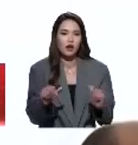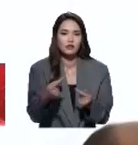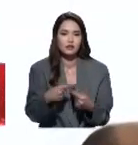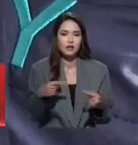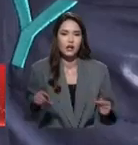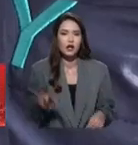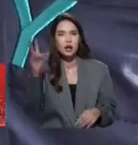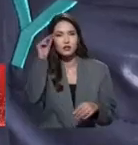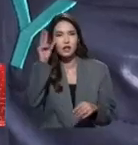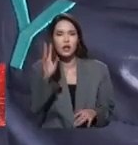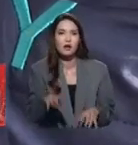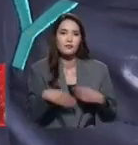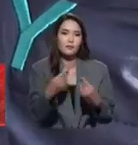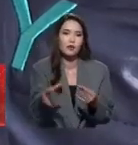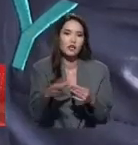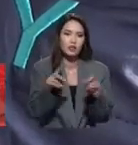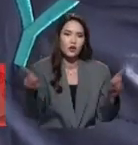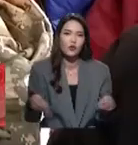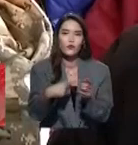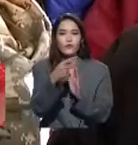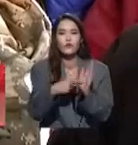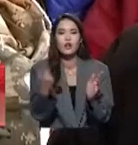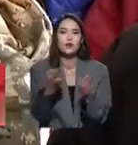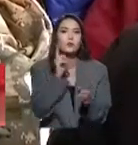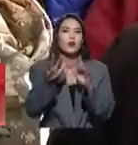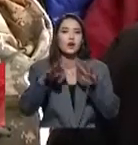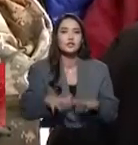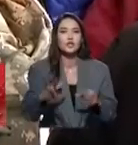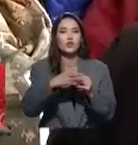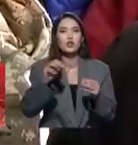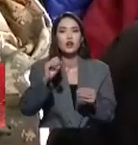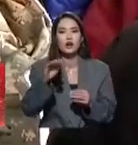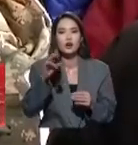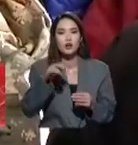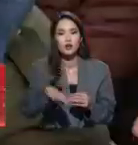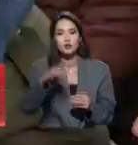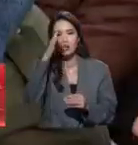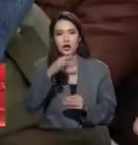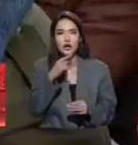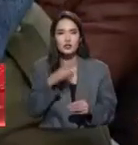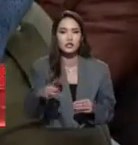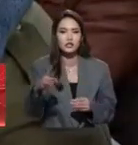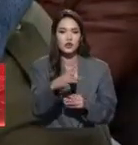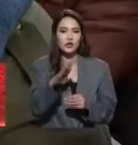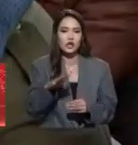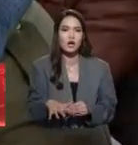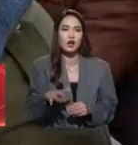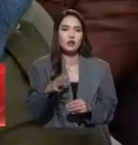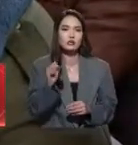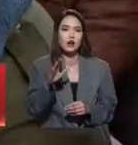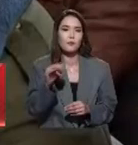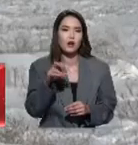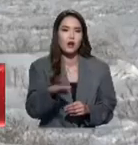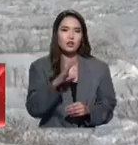дизельное топливо. Эти вопросы подняли фермеры села Хастая Ултарахова Енбекши-Казахского района на встрече с членами партии «Аманат».